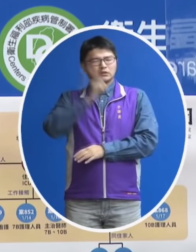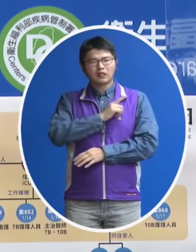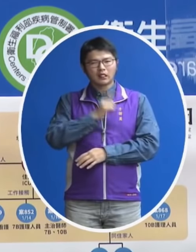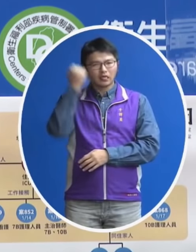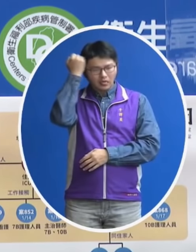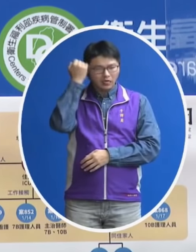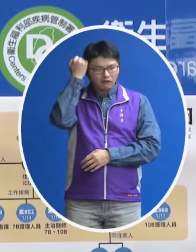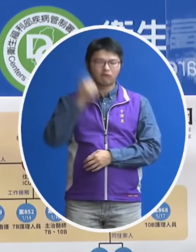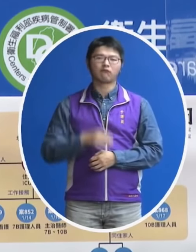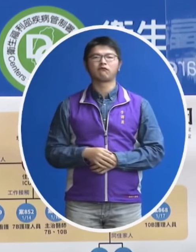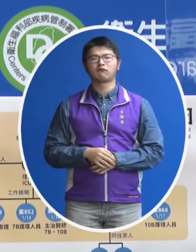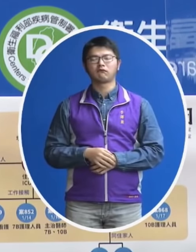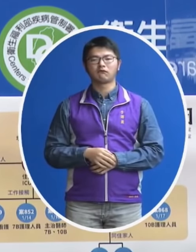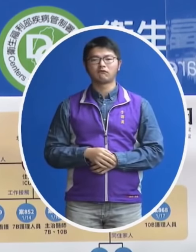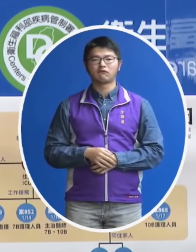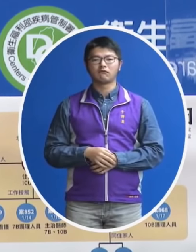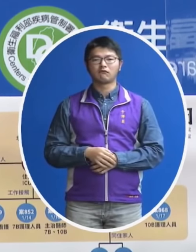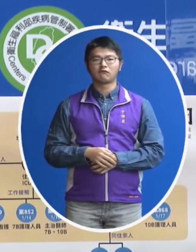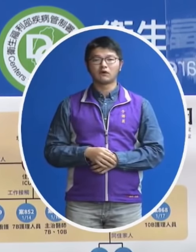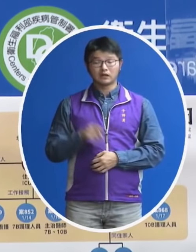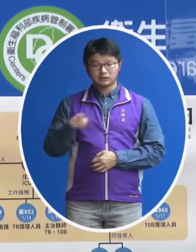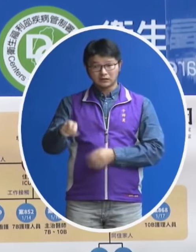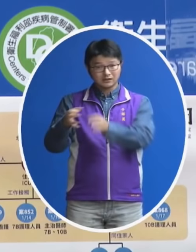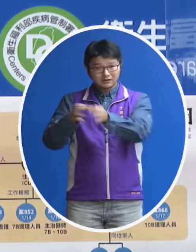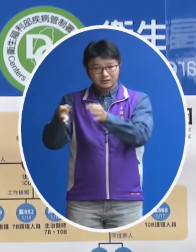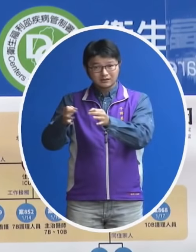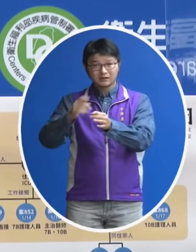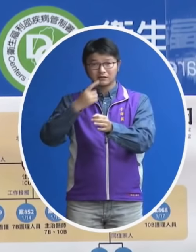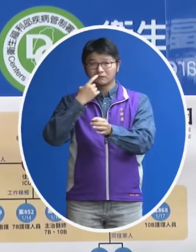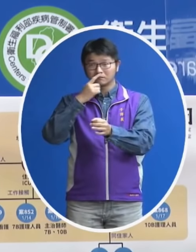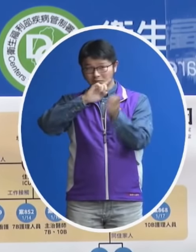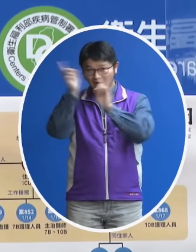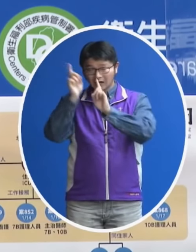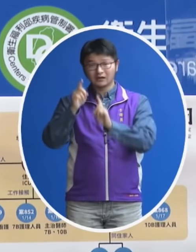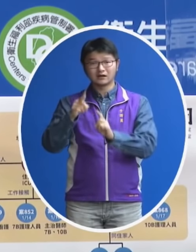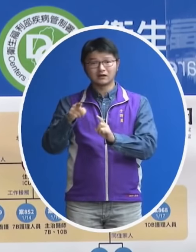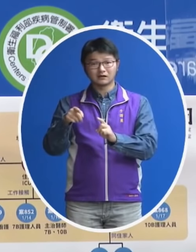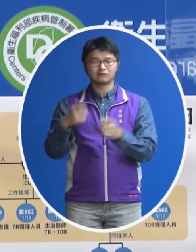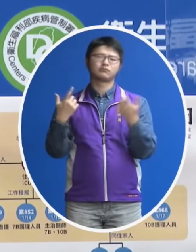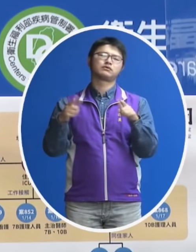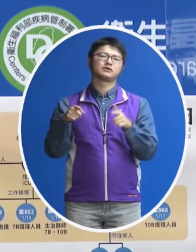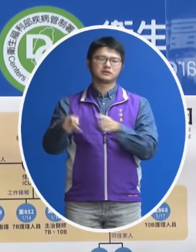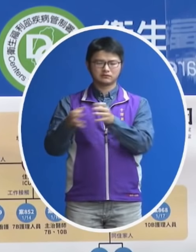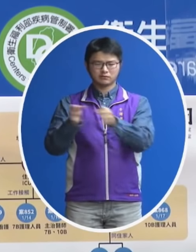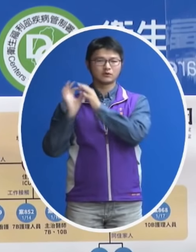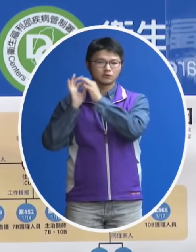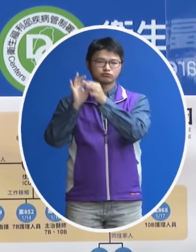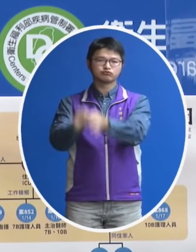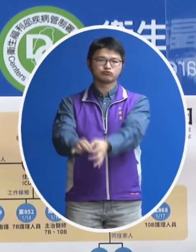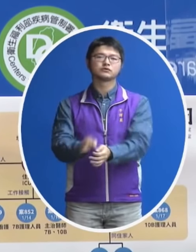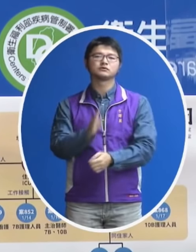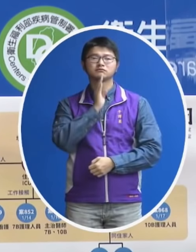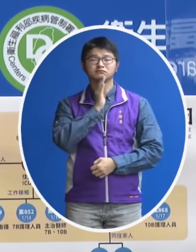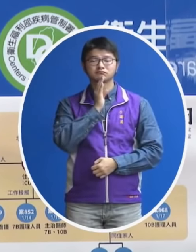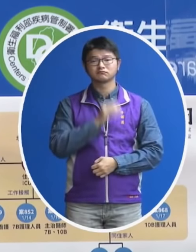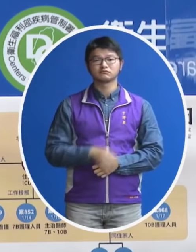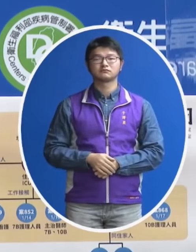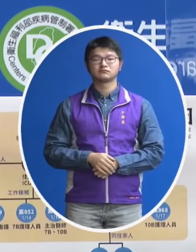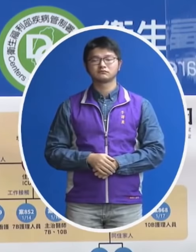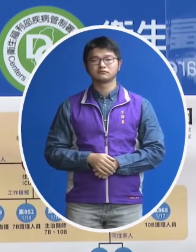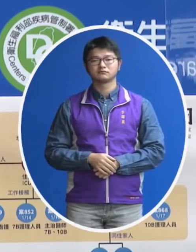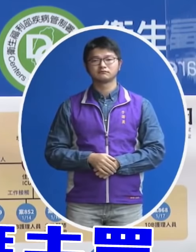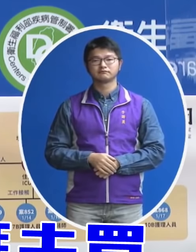大家， 因为那不是说只卖一天嘛，哦，他还一直卖下去啊，哦，这个哦，大家